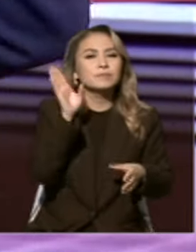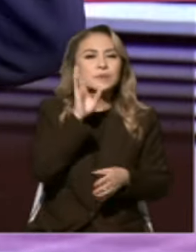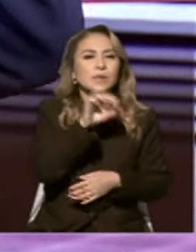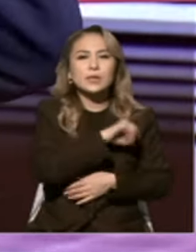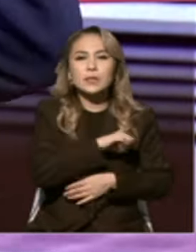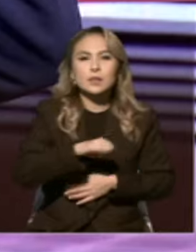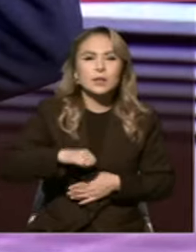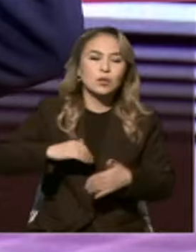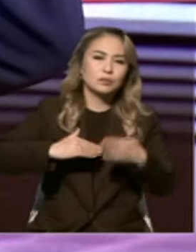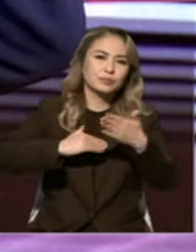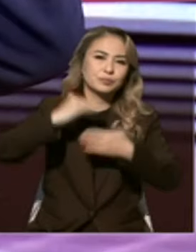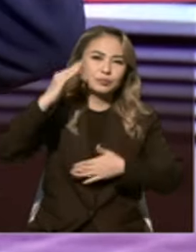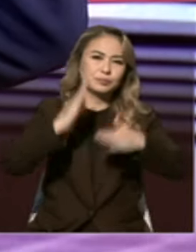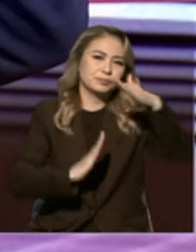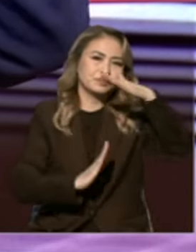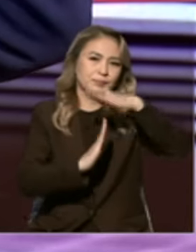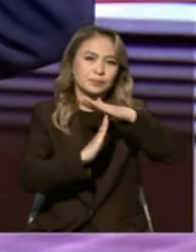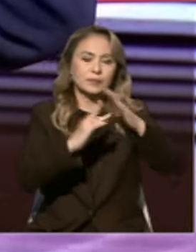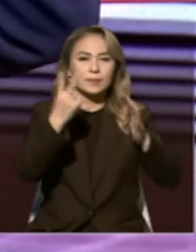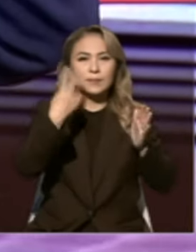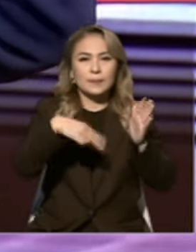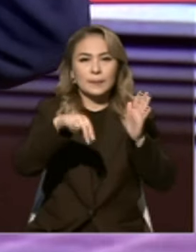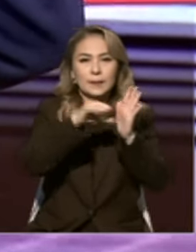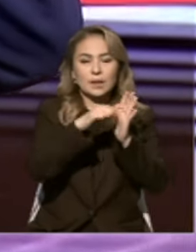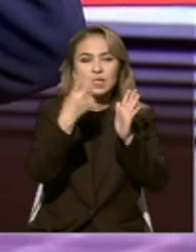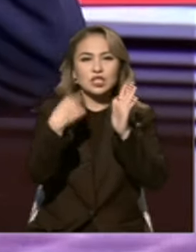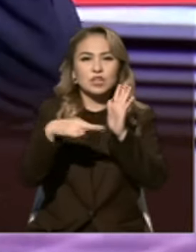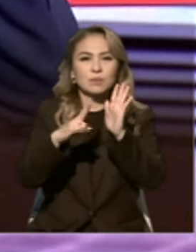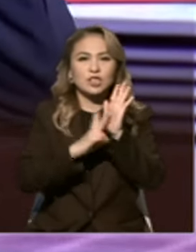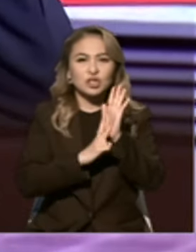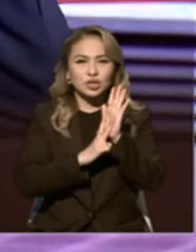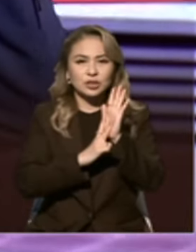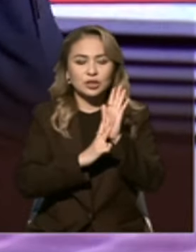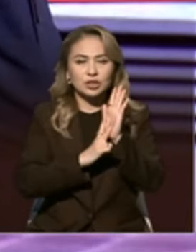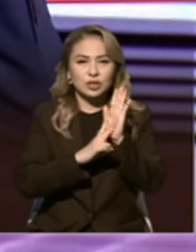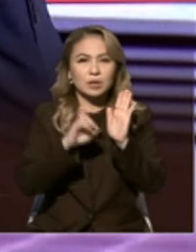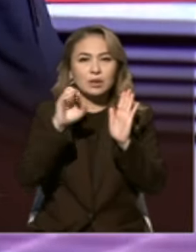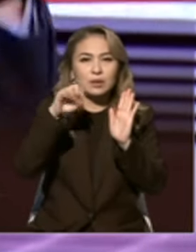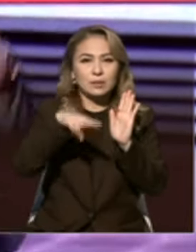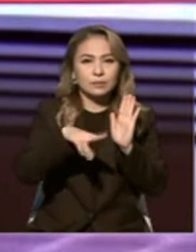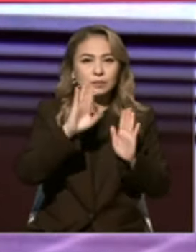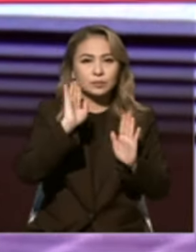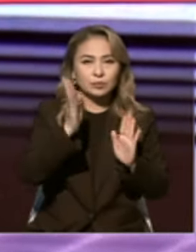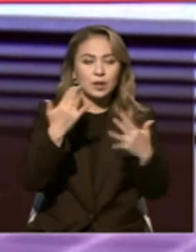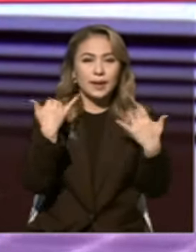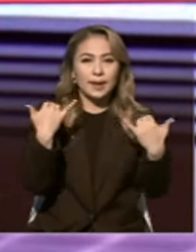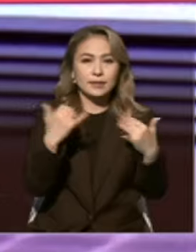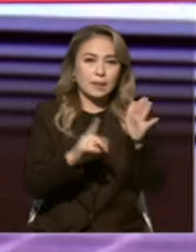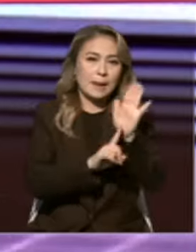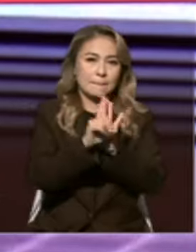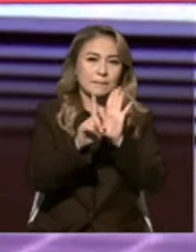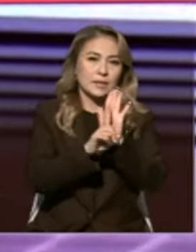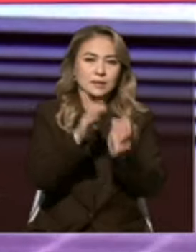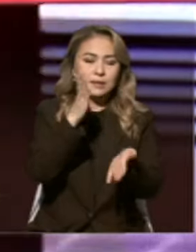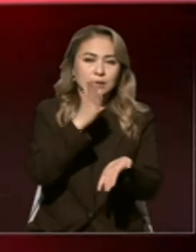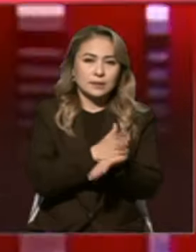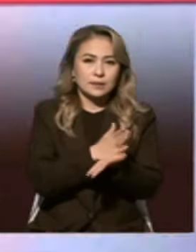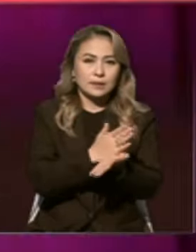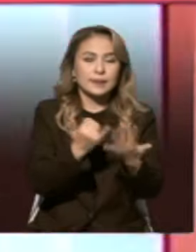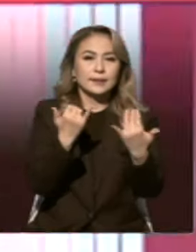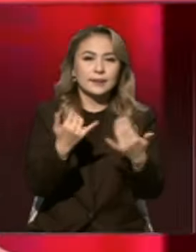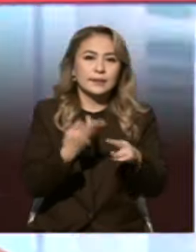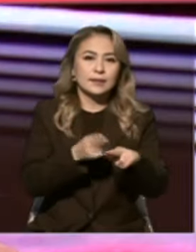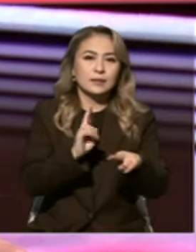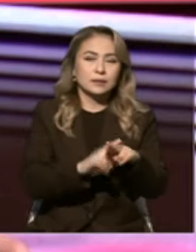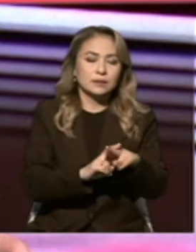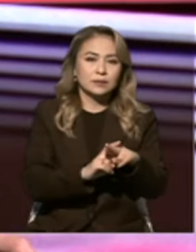ең жоғарғы пегі міне қазір 26-27 осы міне сәуірге келе жатыр. Міне қазір міне басталды. Енді